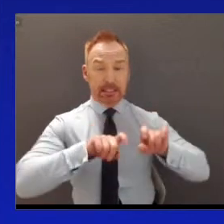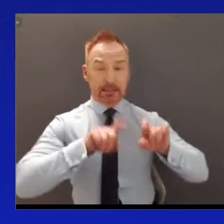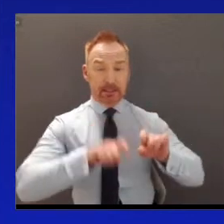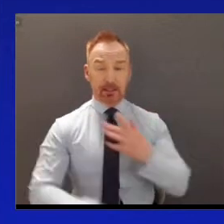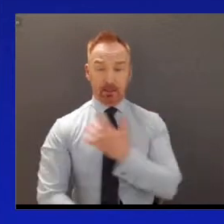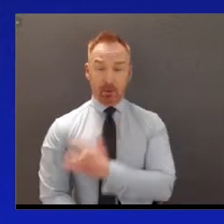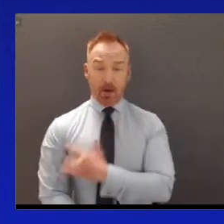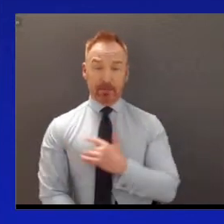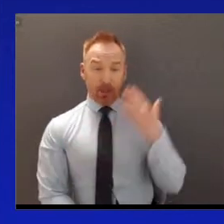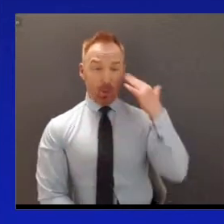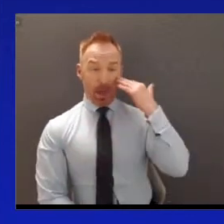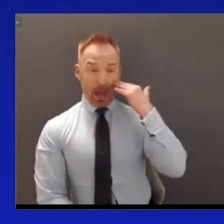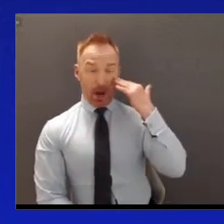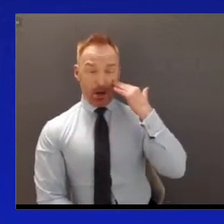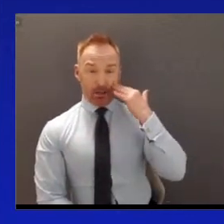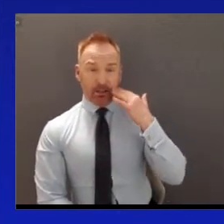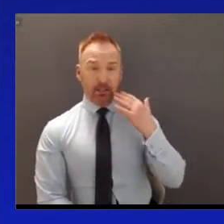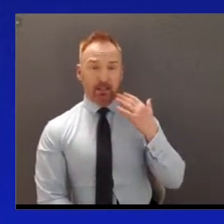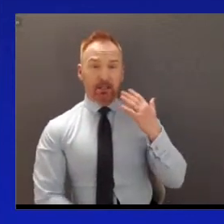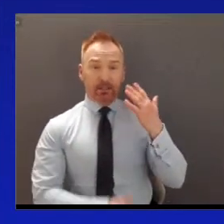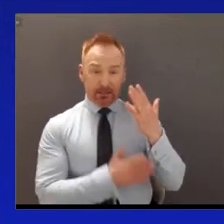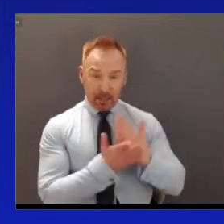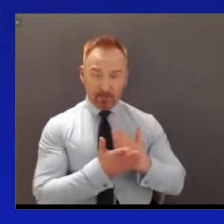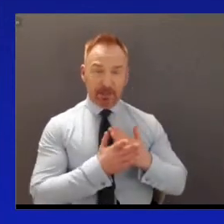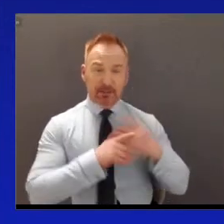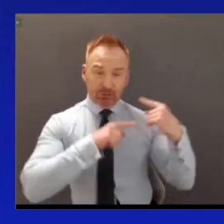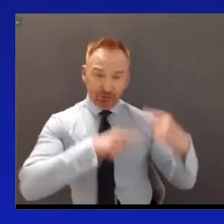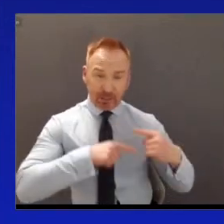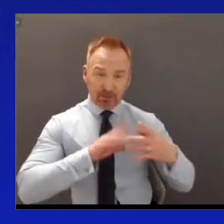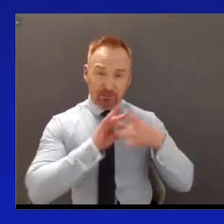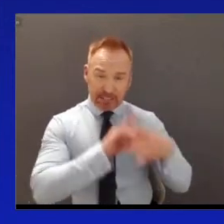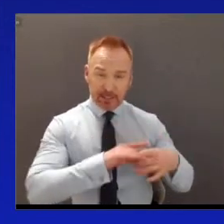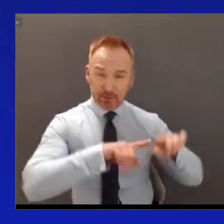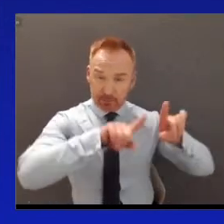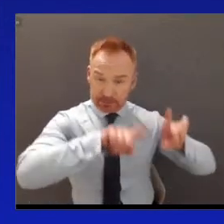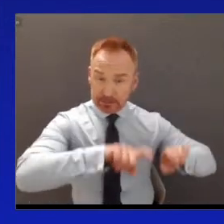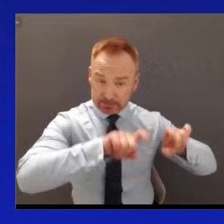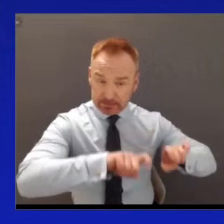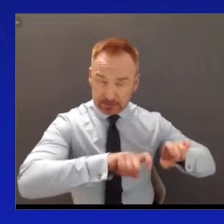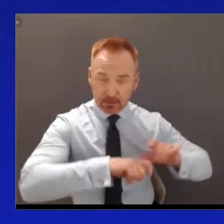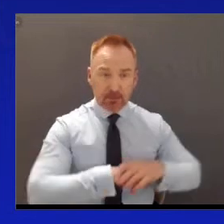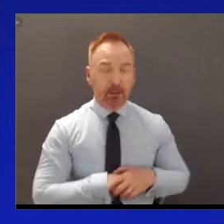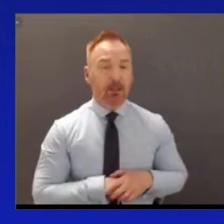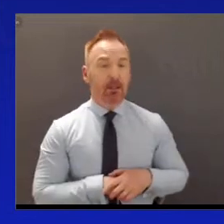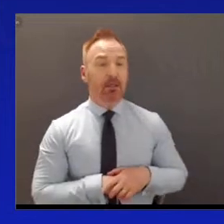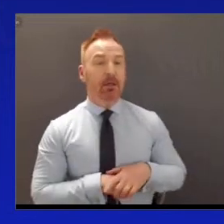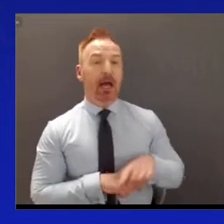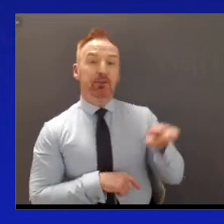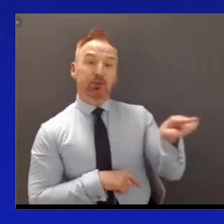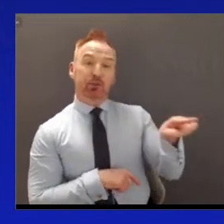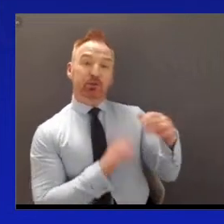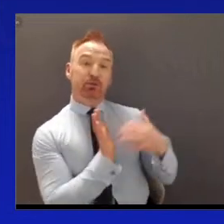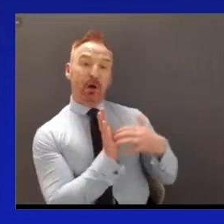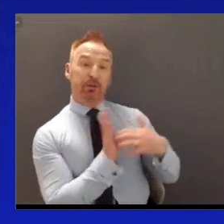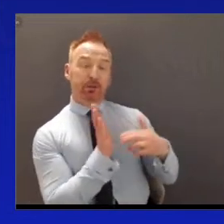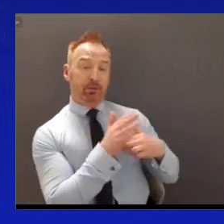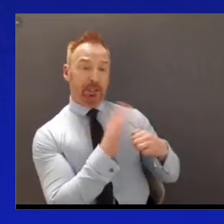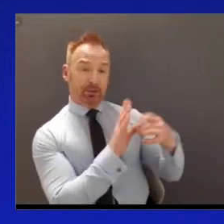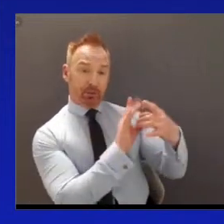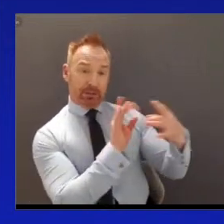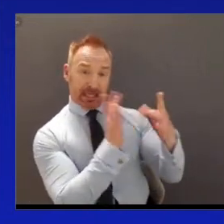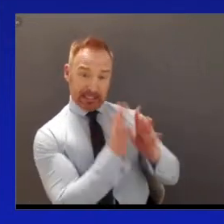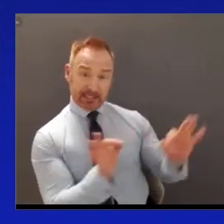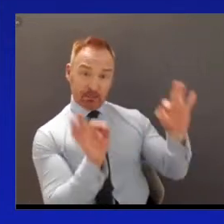je peux vous dire, c'est toujours des expériences, comme vous dites, importantes d'analyser, de dire, bon, comment qu'on ne répète pas les expériences négatives et